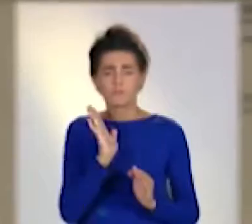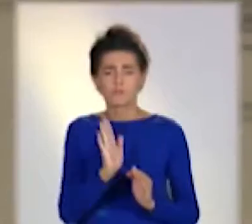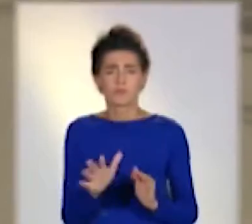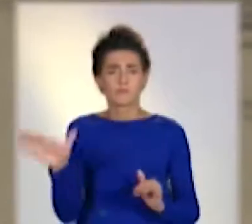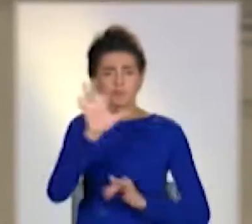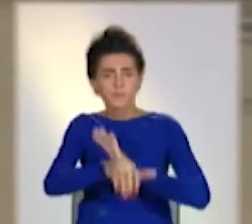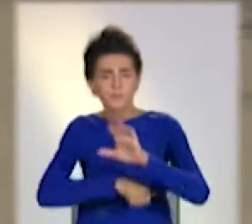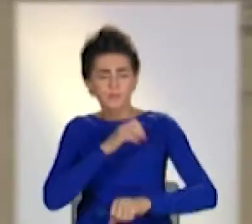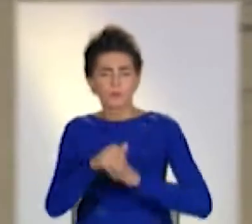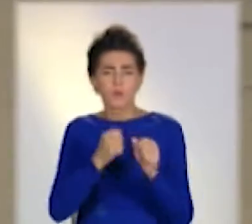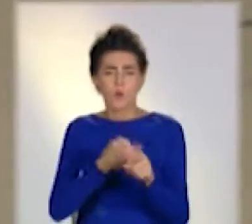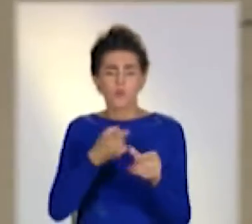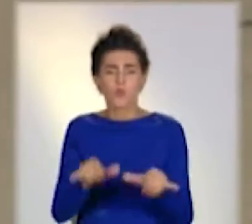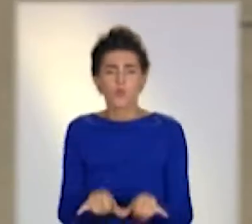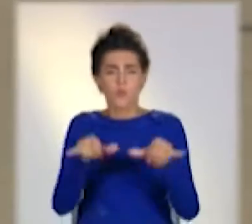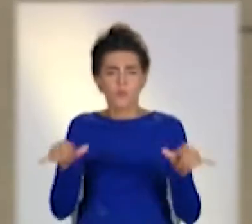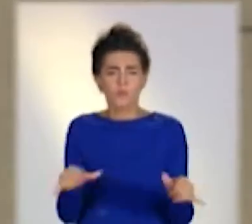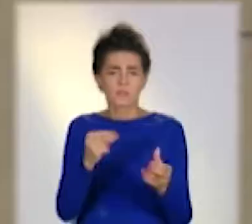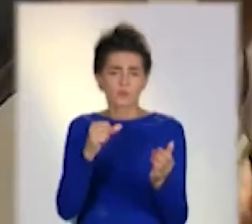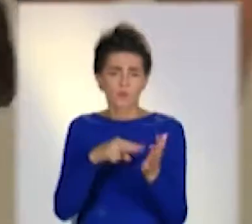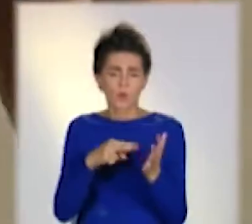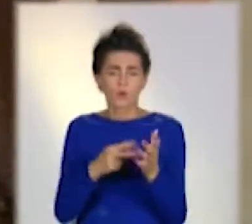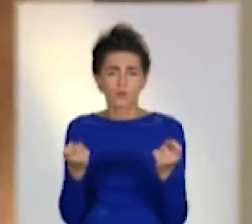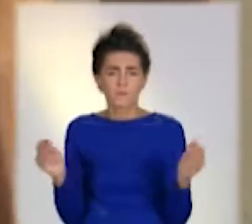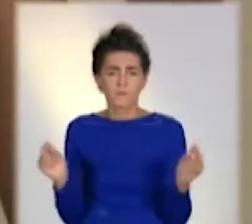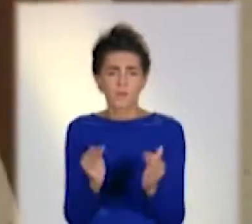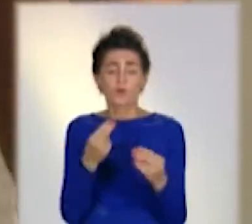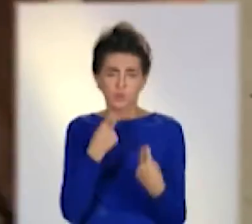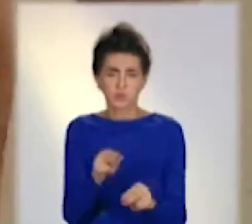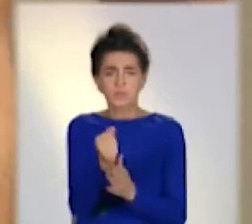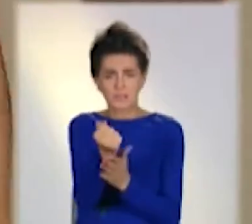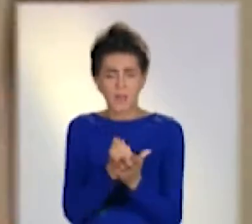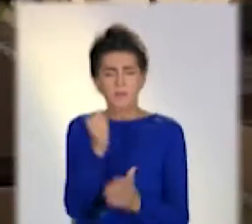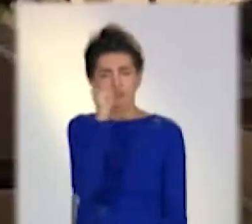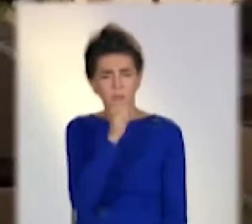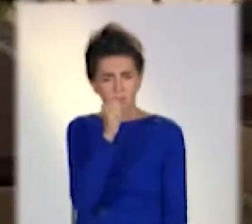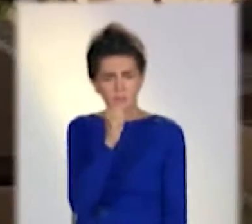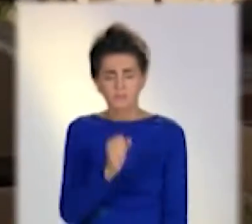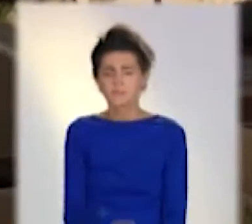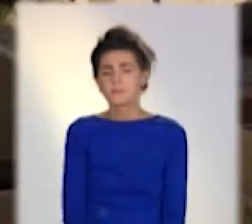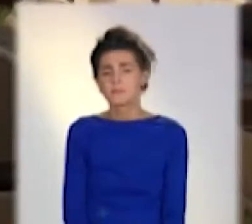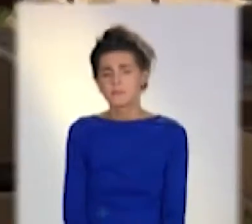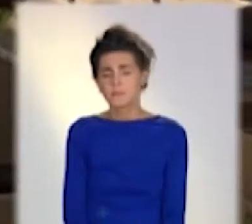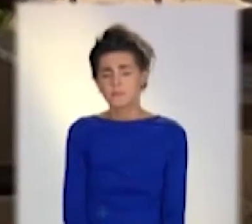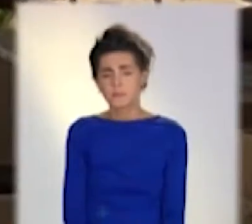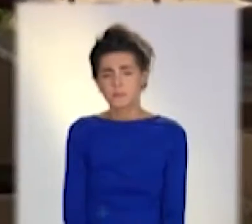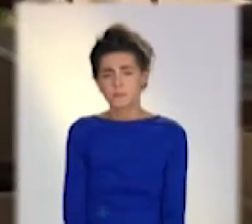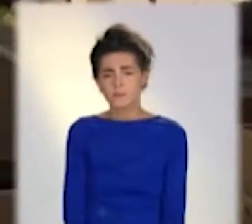гуртовики, картоплі побільшає, а її вартість зменшиться. Тоді краще робити запаси на зиму.